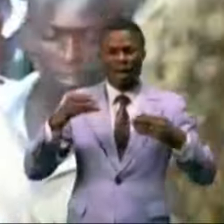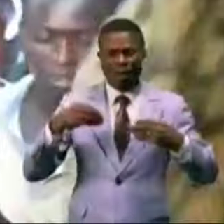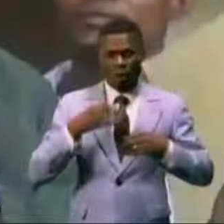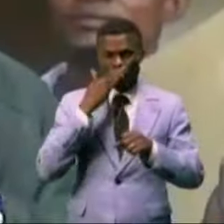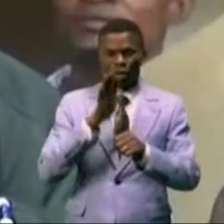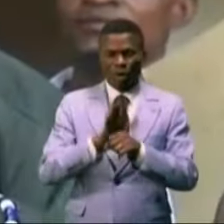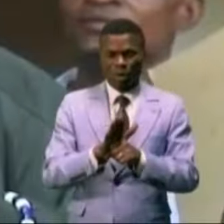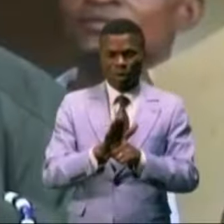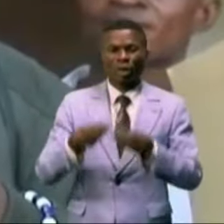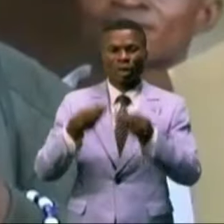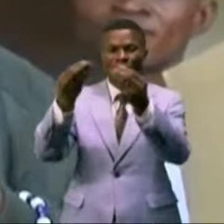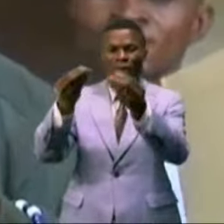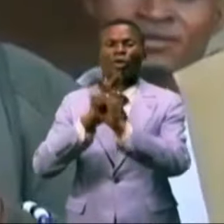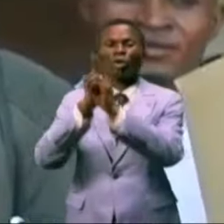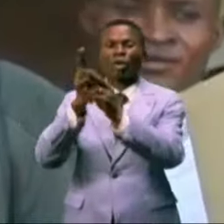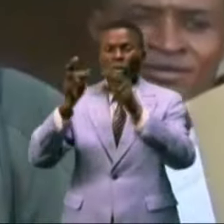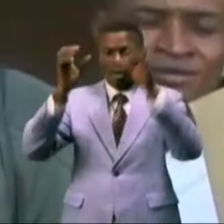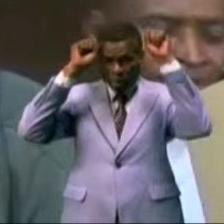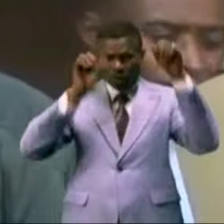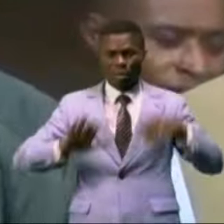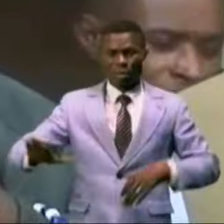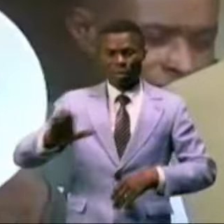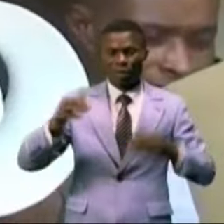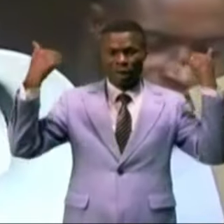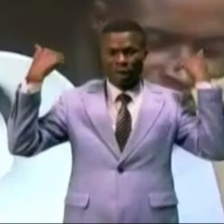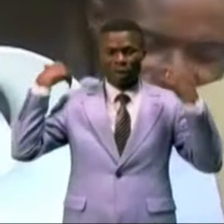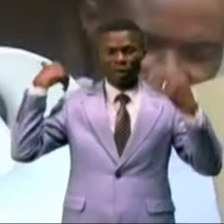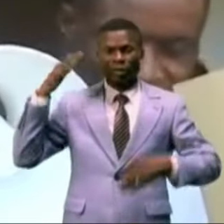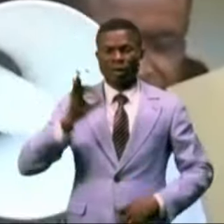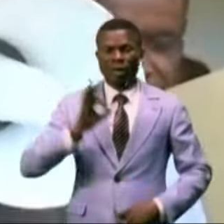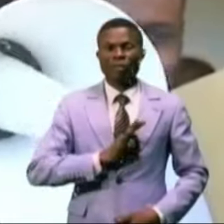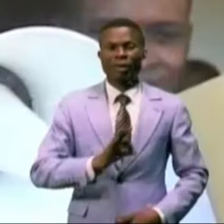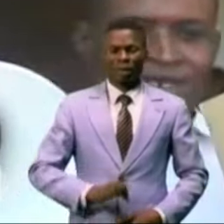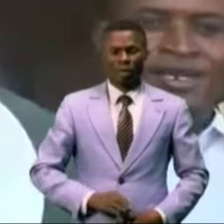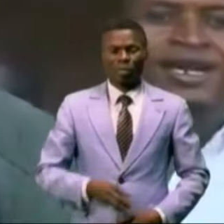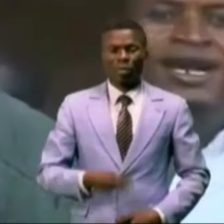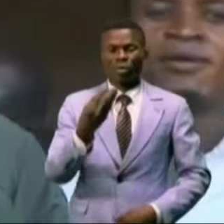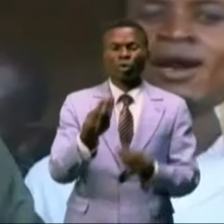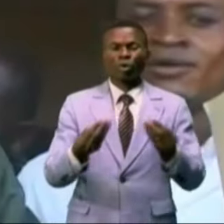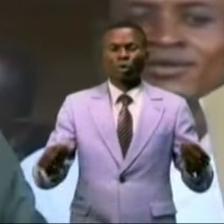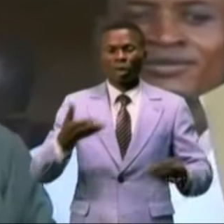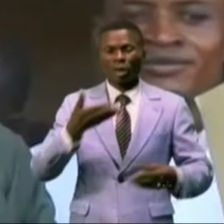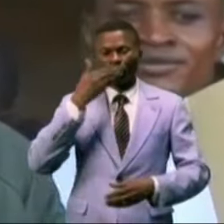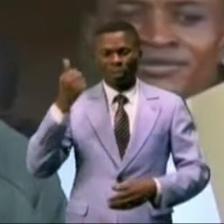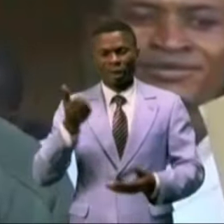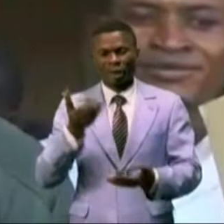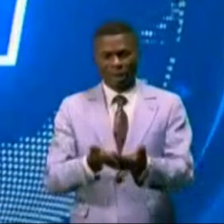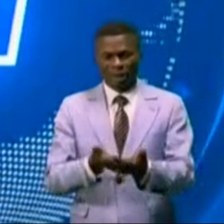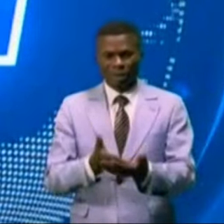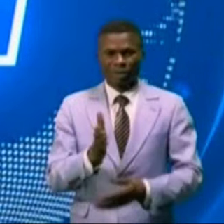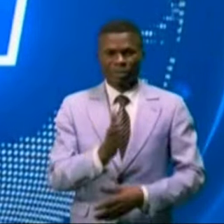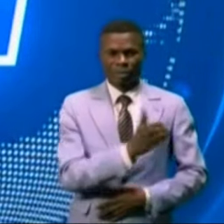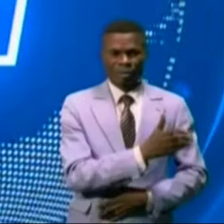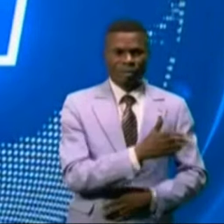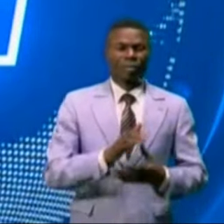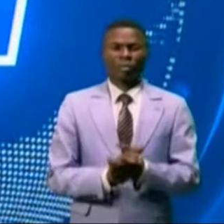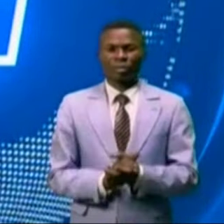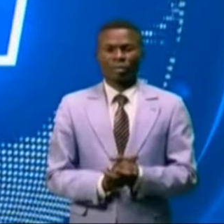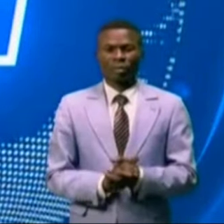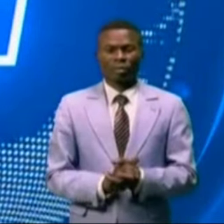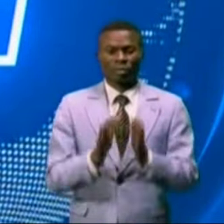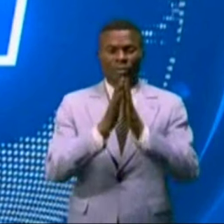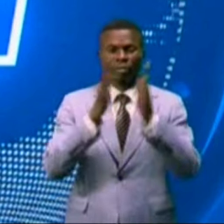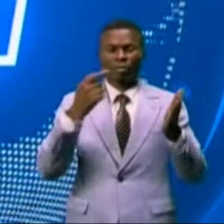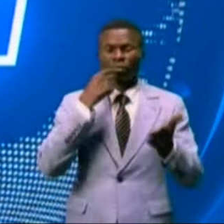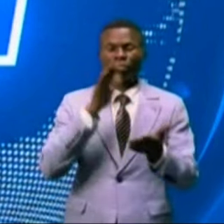de porter leurs doléances au président de la République et chef de l'État, Félix Antoine Tshisekedi Tshilombo, pour son soutien total. Une